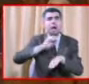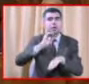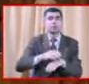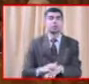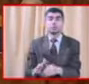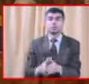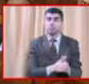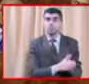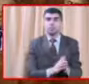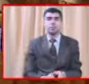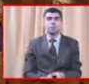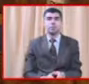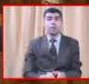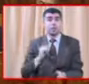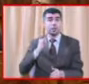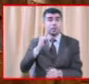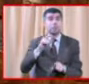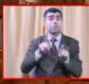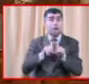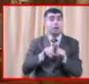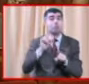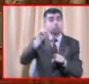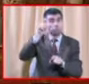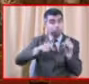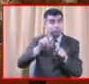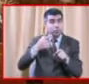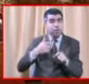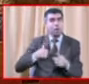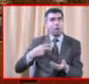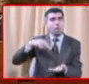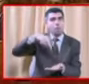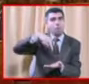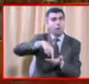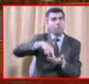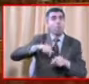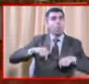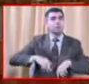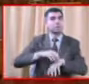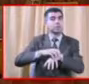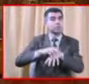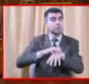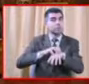ومن طبيعة الحال فقد كان لي شخصيا اتصال مباشر ومستمر